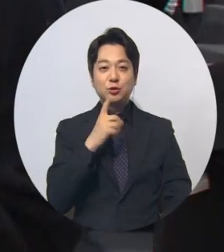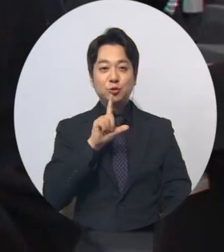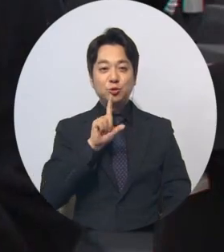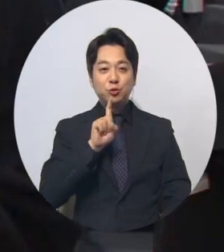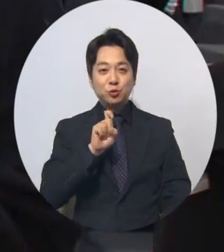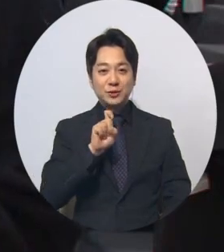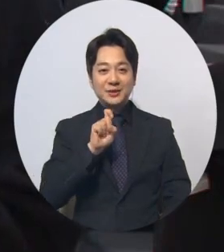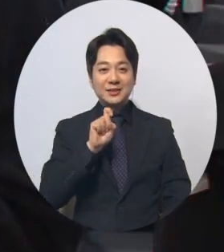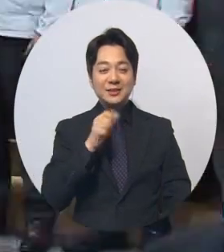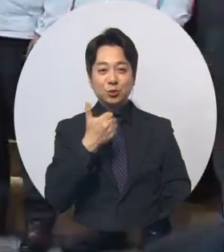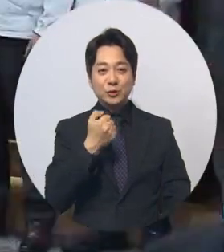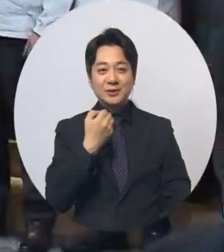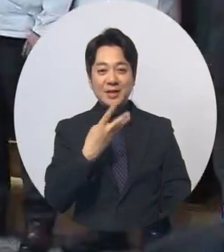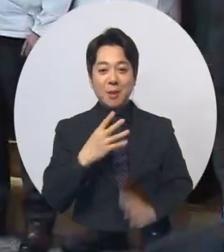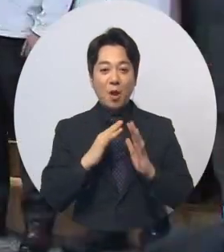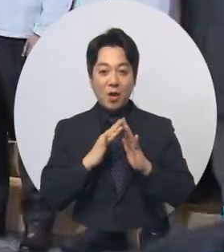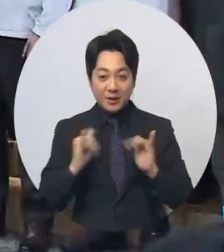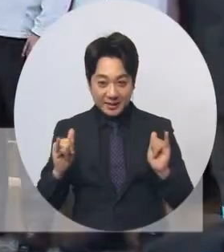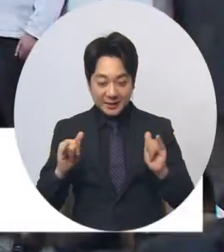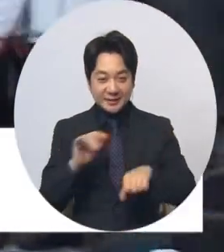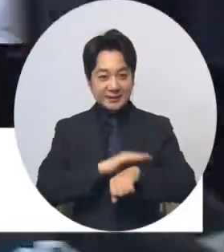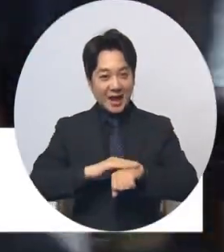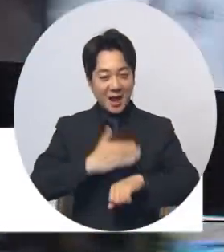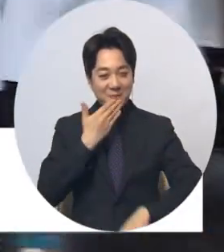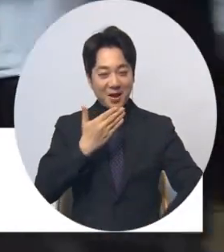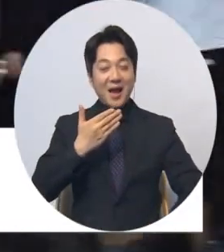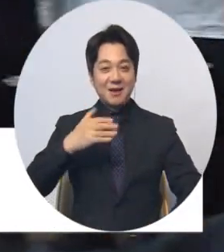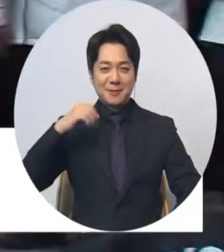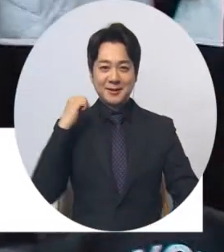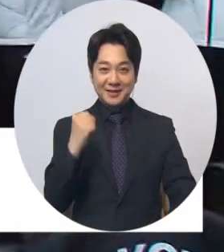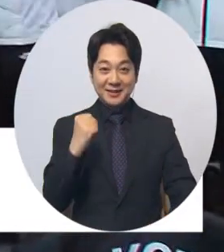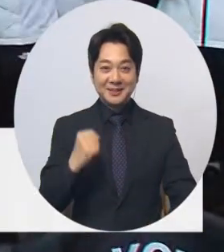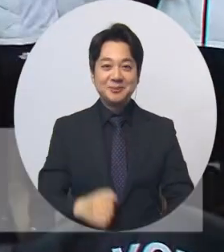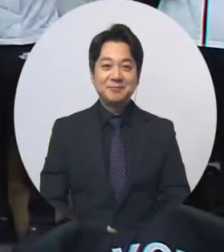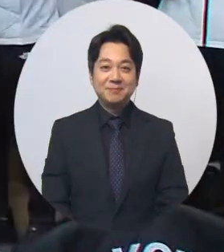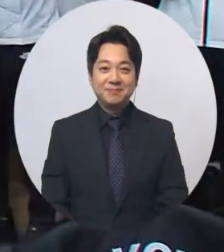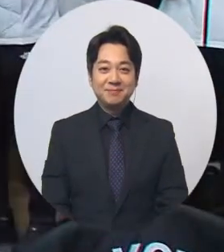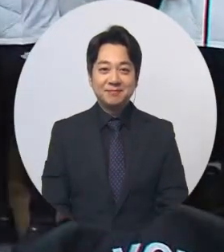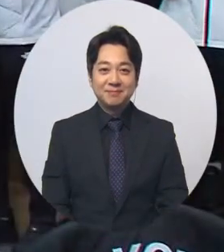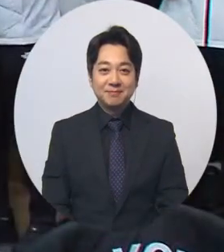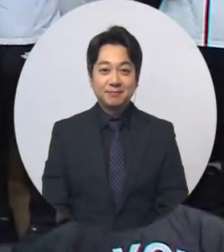종목에서 기량을 뽐냅니다. 화이팅! KTV 김찬규입니다.